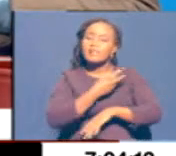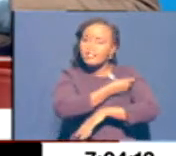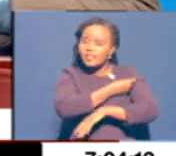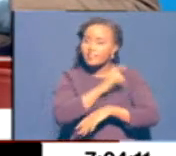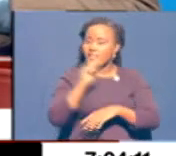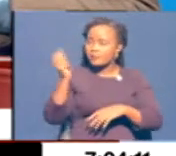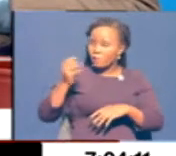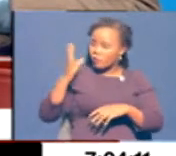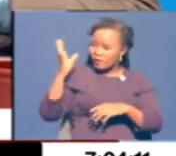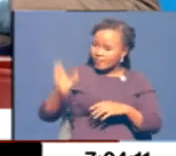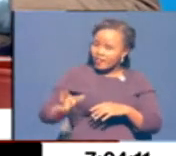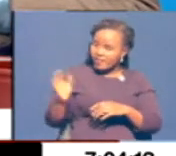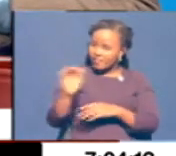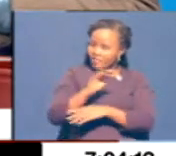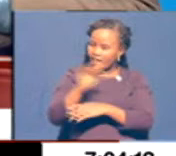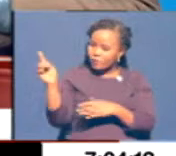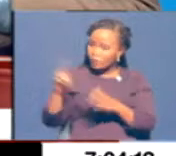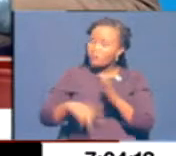wametakiwa